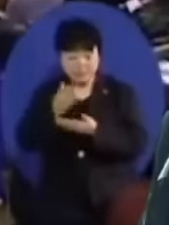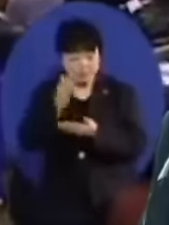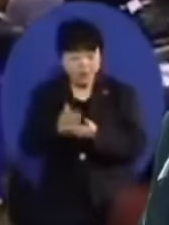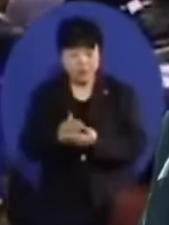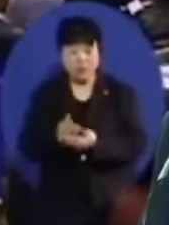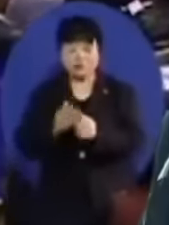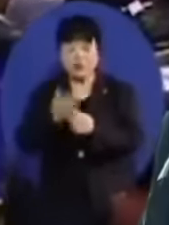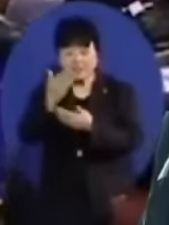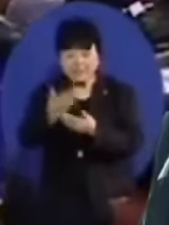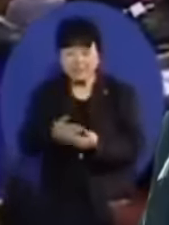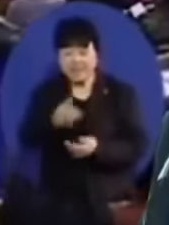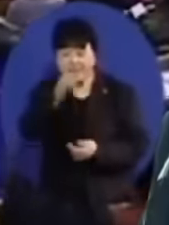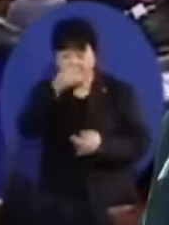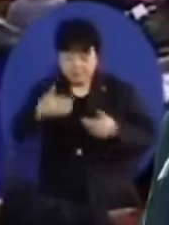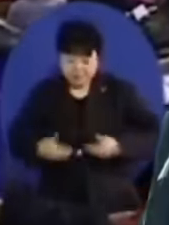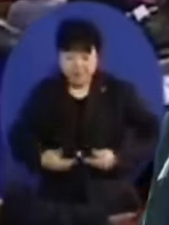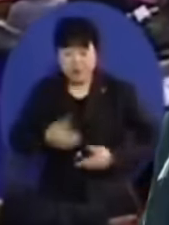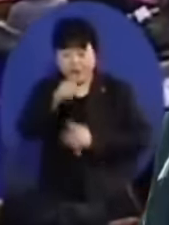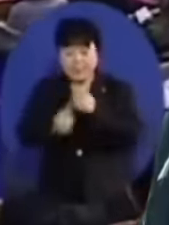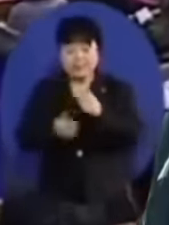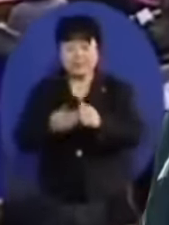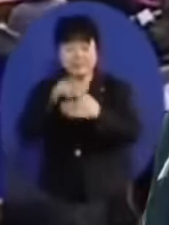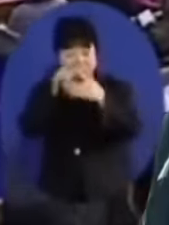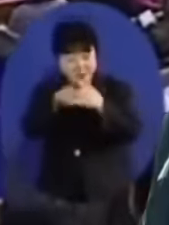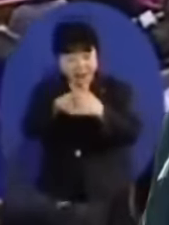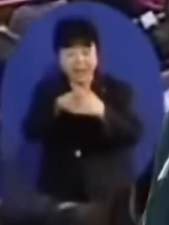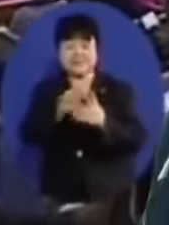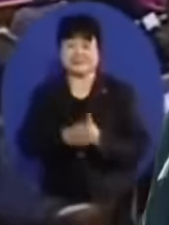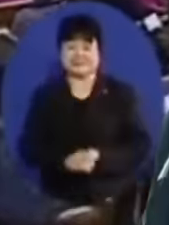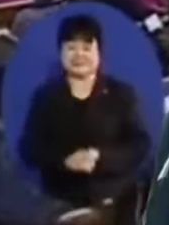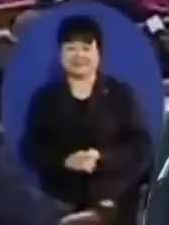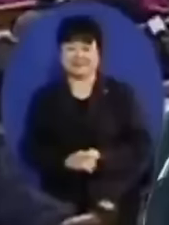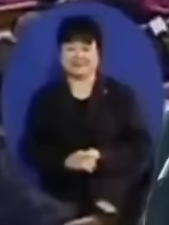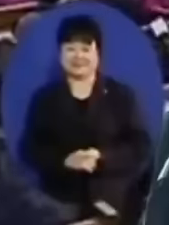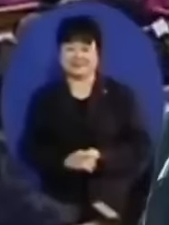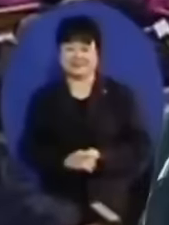전에 너희에게 있어야 할 것을 하나님 너희 아버지께서 아시느니라.